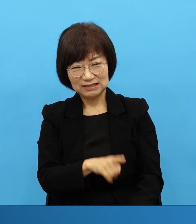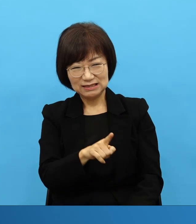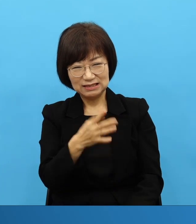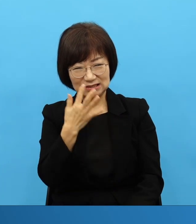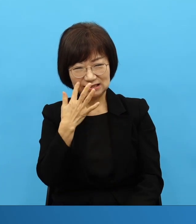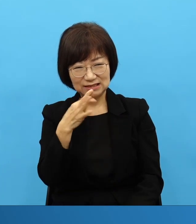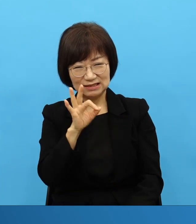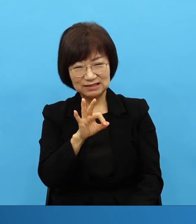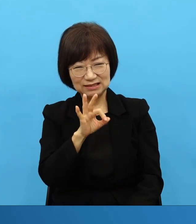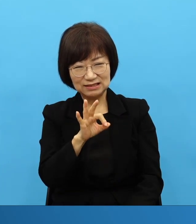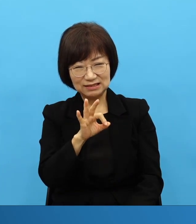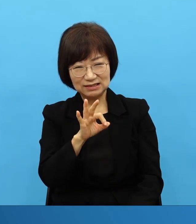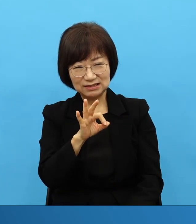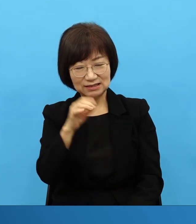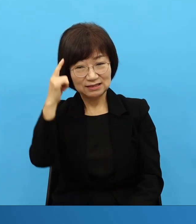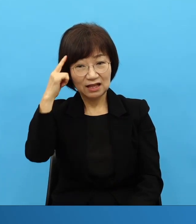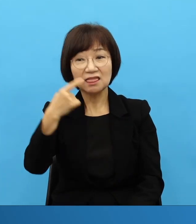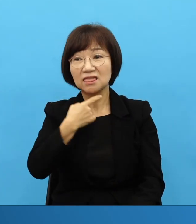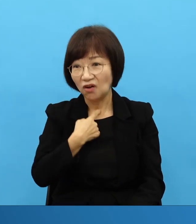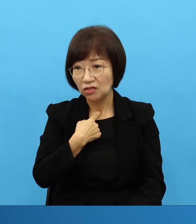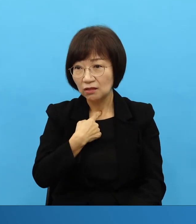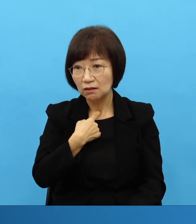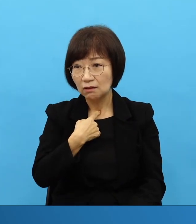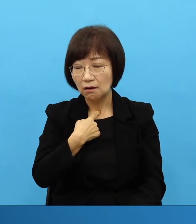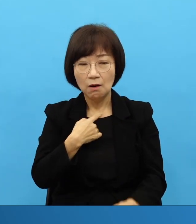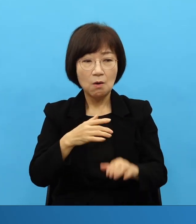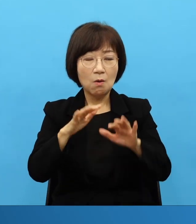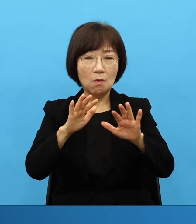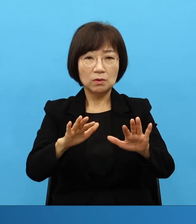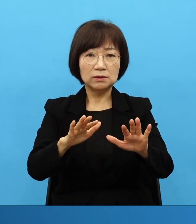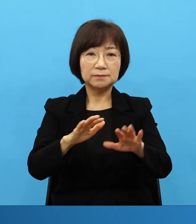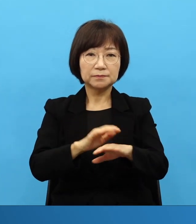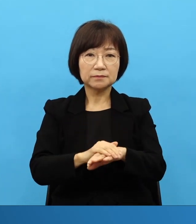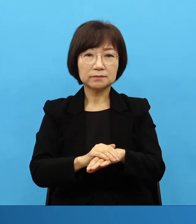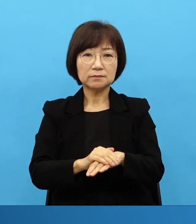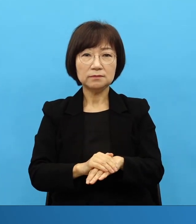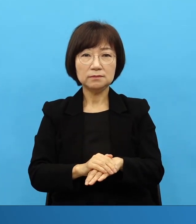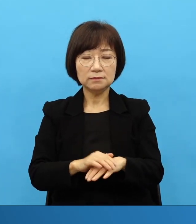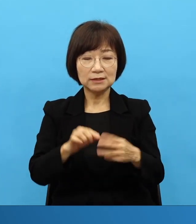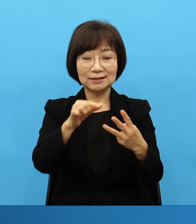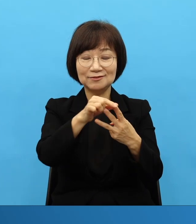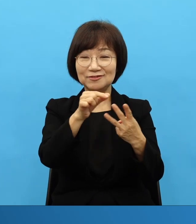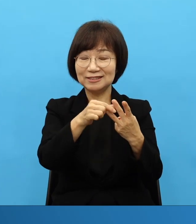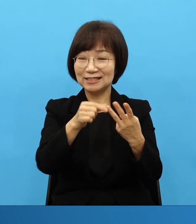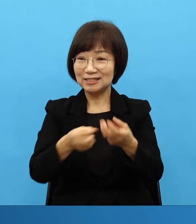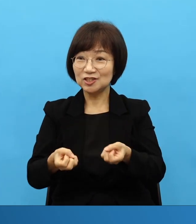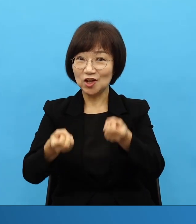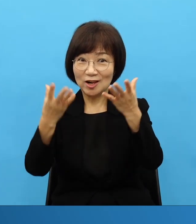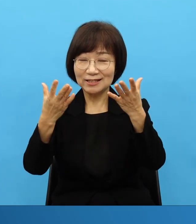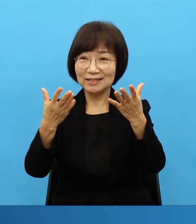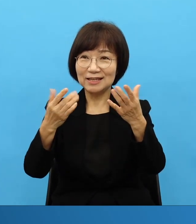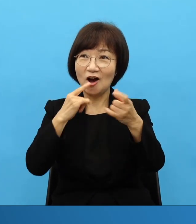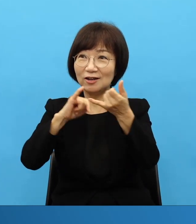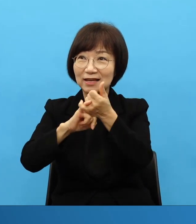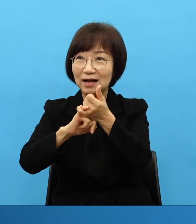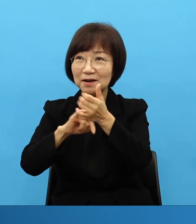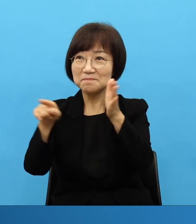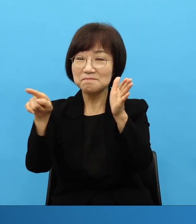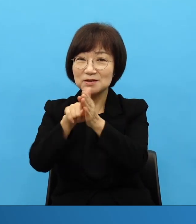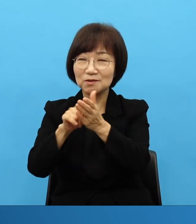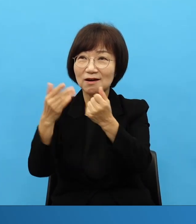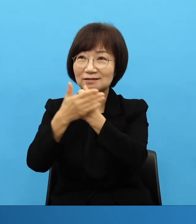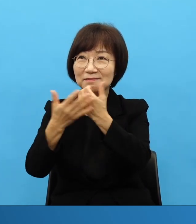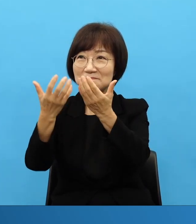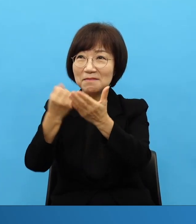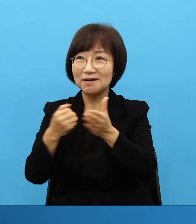myself, 불신자야 this 내가. person is so valueless. 지금은요 그 은혜를 받고 나니까 아니요 저 사람 뒤에는 무궁무진한 하나님의 배경이 있는